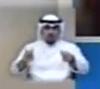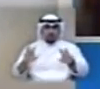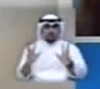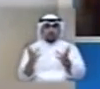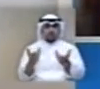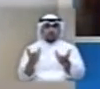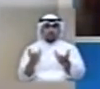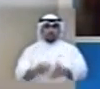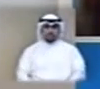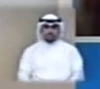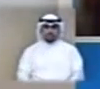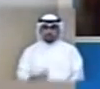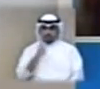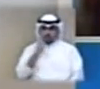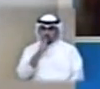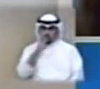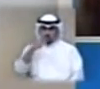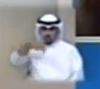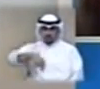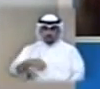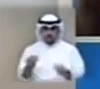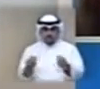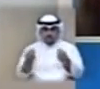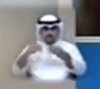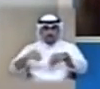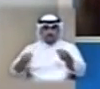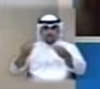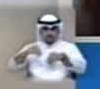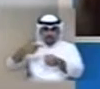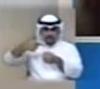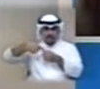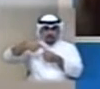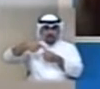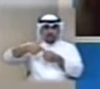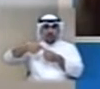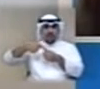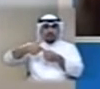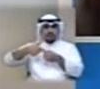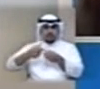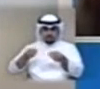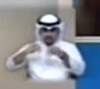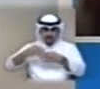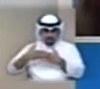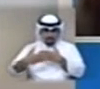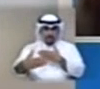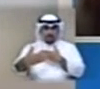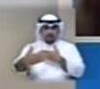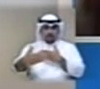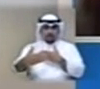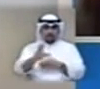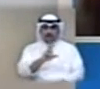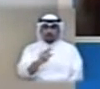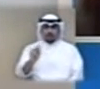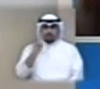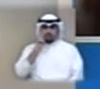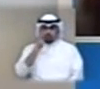ومؤشرات تتكلم عن إن شاء الله زيادة الإنتاج في الأيام القليلة القادمة إن شاء الله. انتاجنا